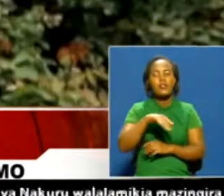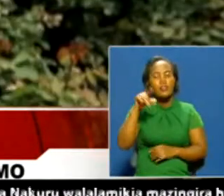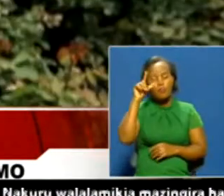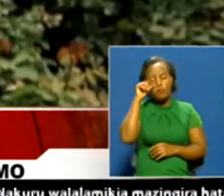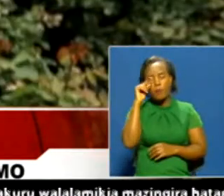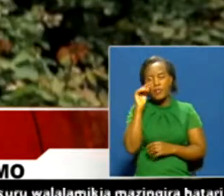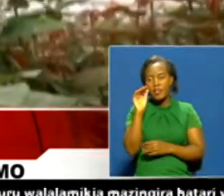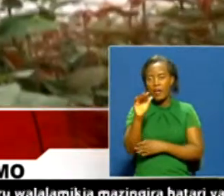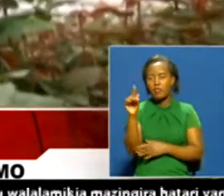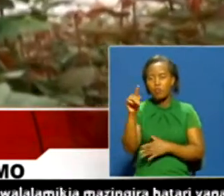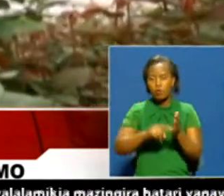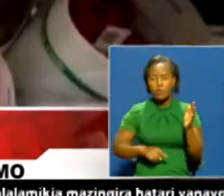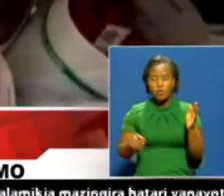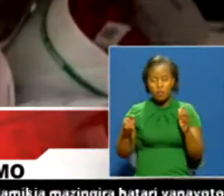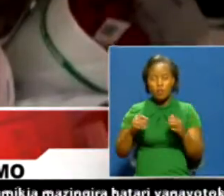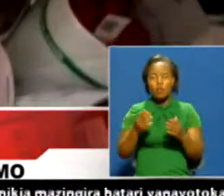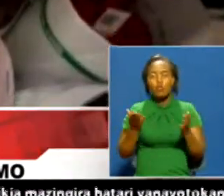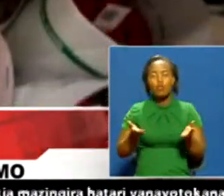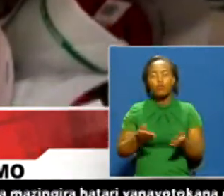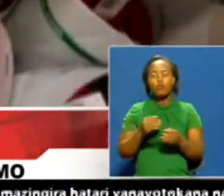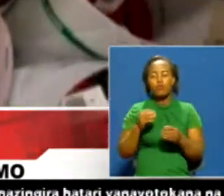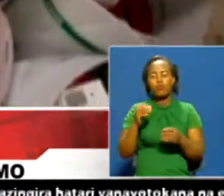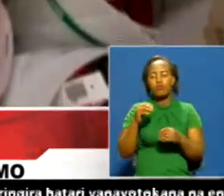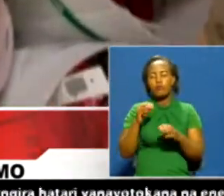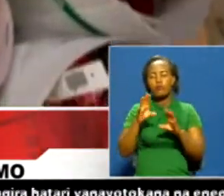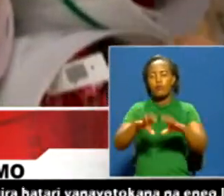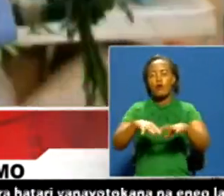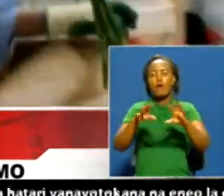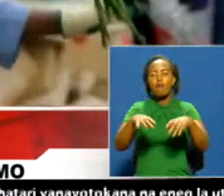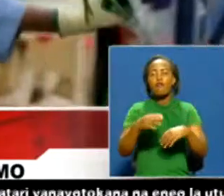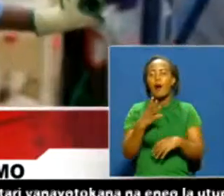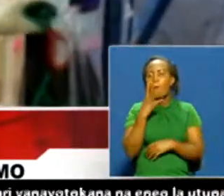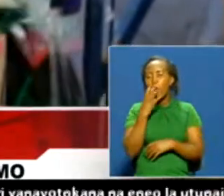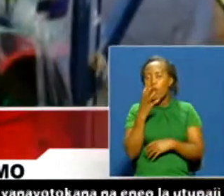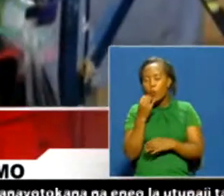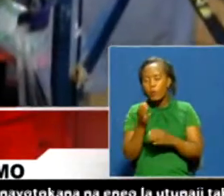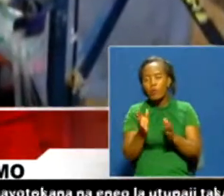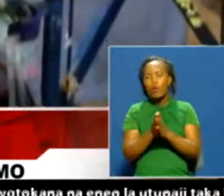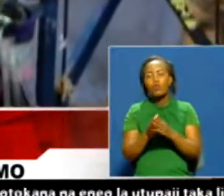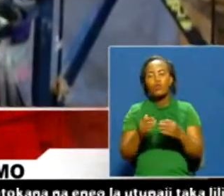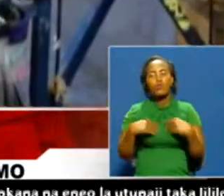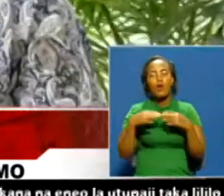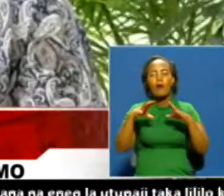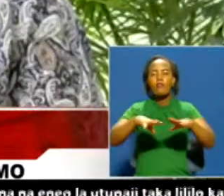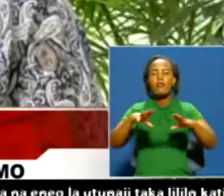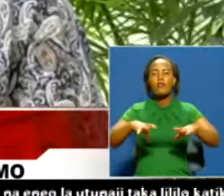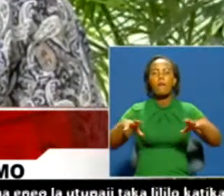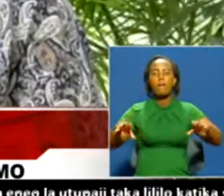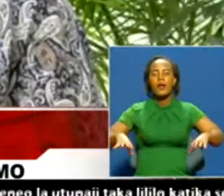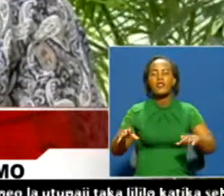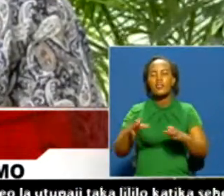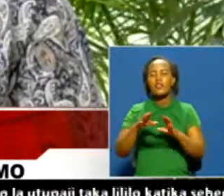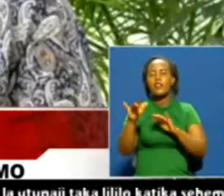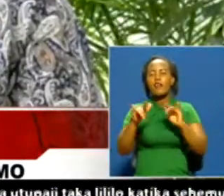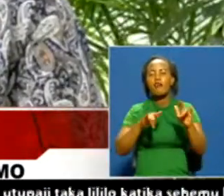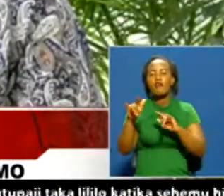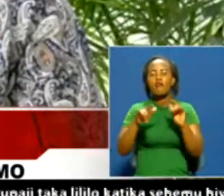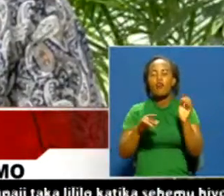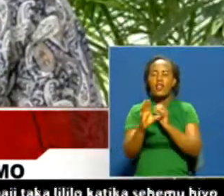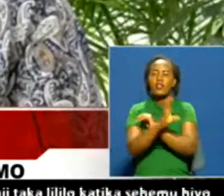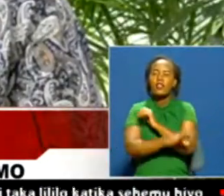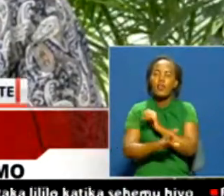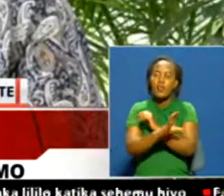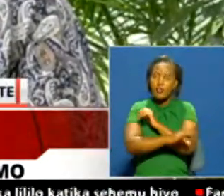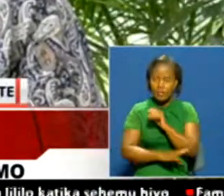kumakinika na kilimo cha mboga na matunda ili kujifaidi na soko la bidhaa hiyo katika mataifa ya kigeni. Having seen the potential